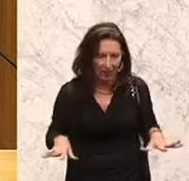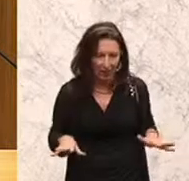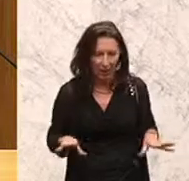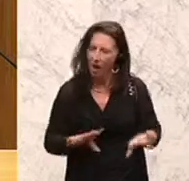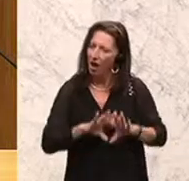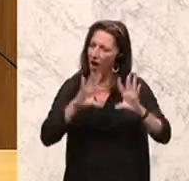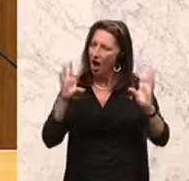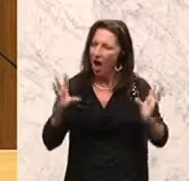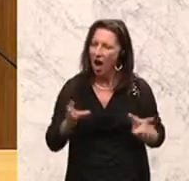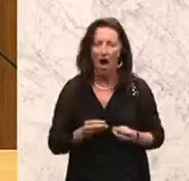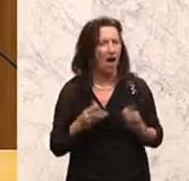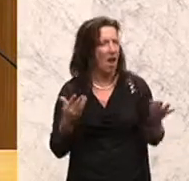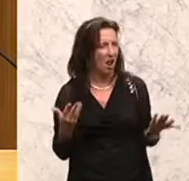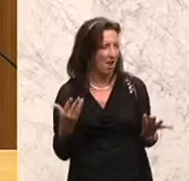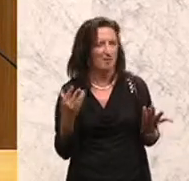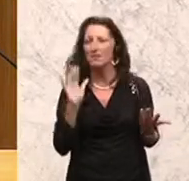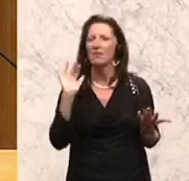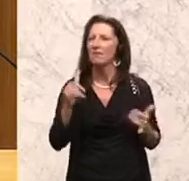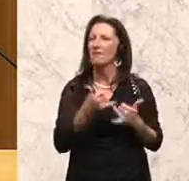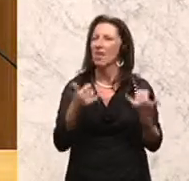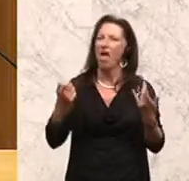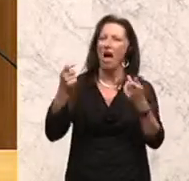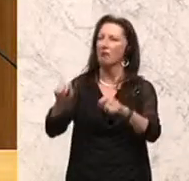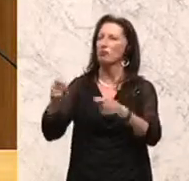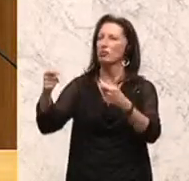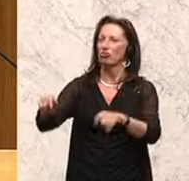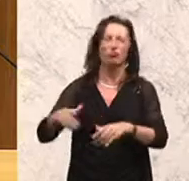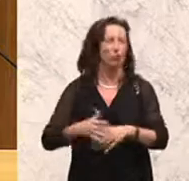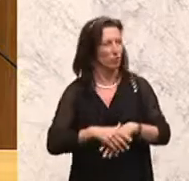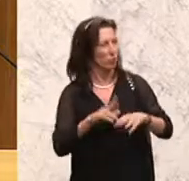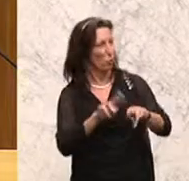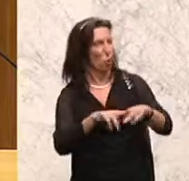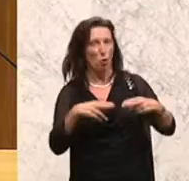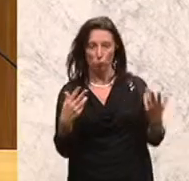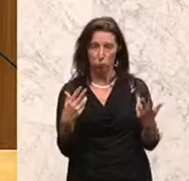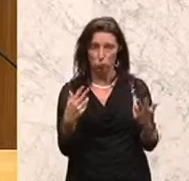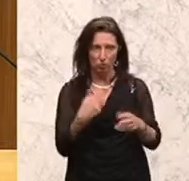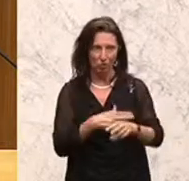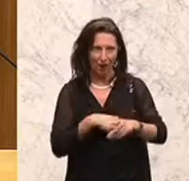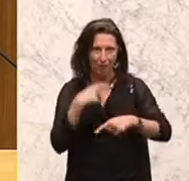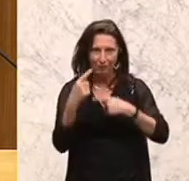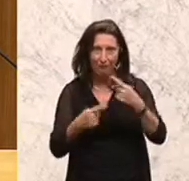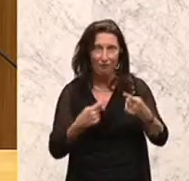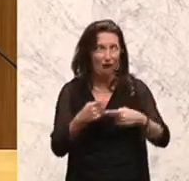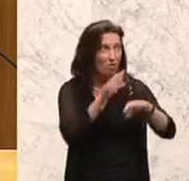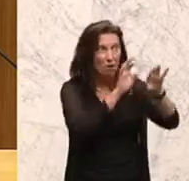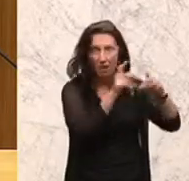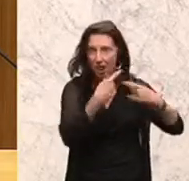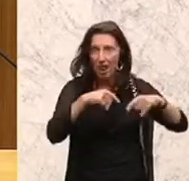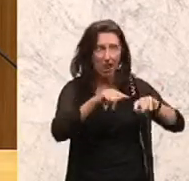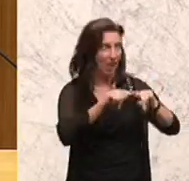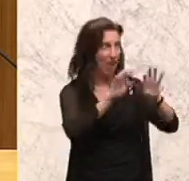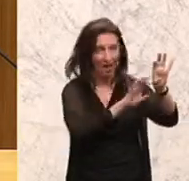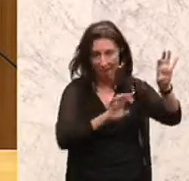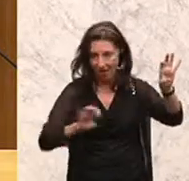alles ausgehebelt. Es wird hier natürlich auch der Föderalismus, das bundesstaatliche Verfahren, auch das rechtsstaatliche